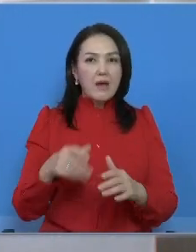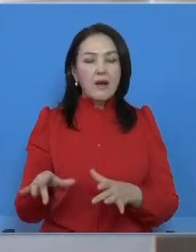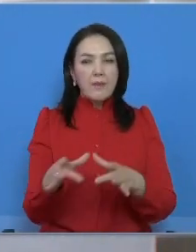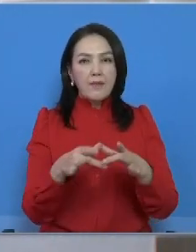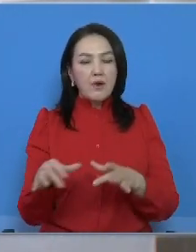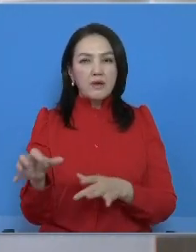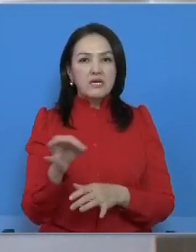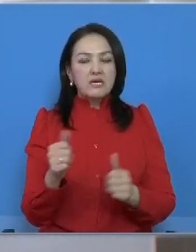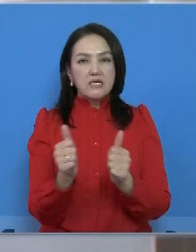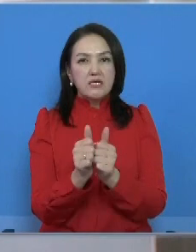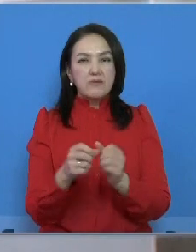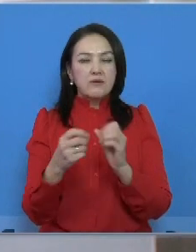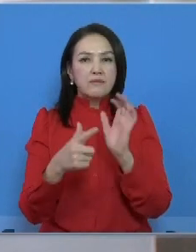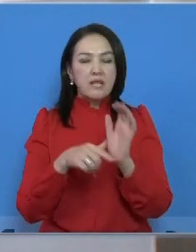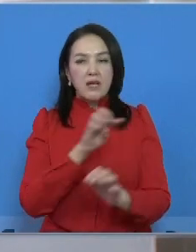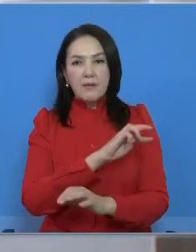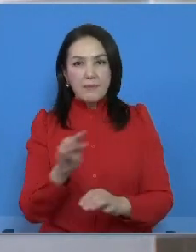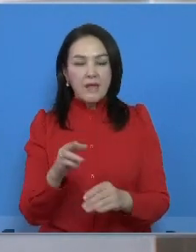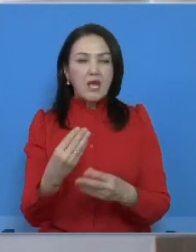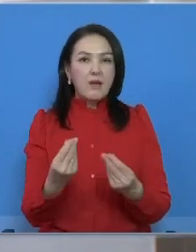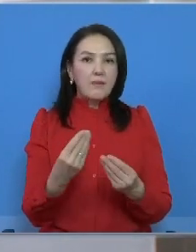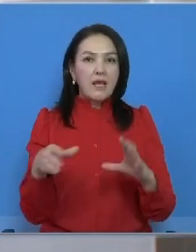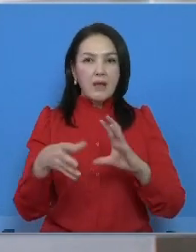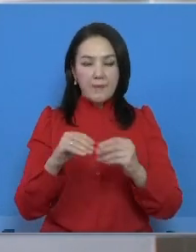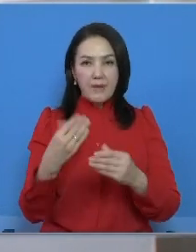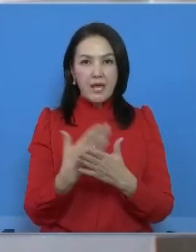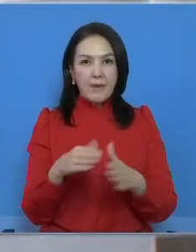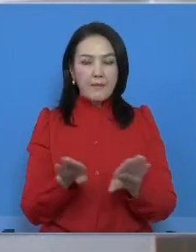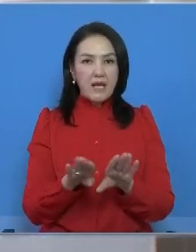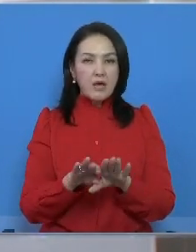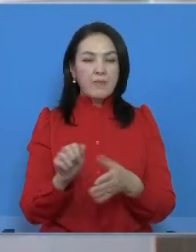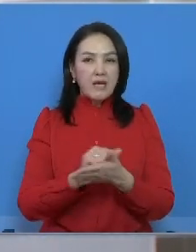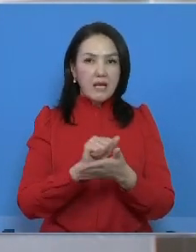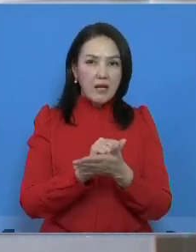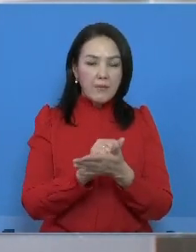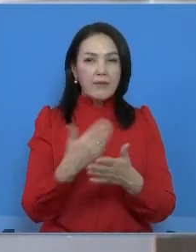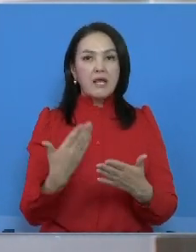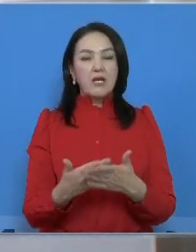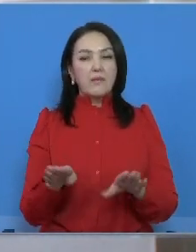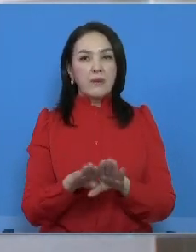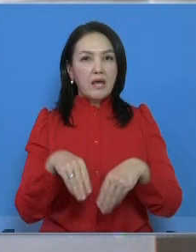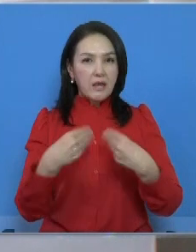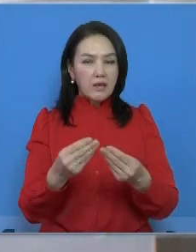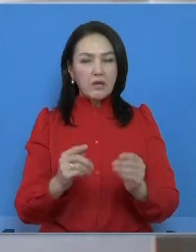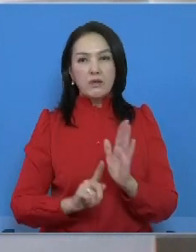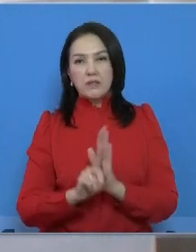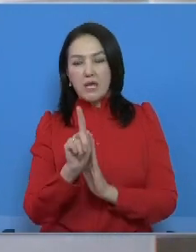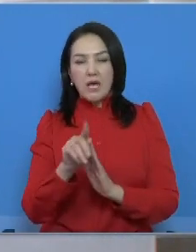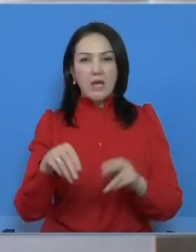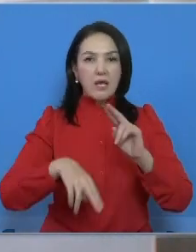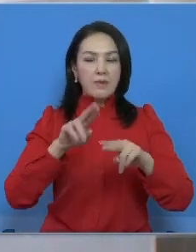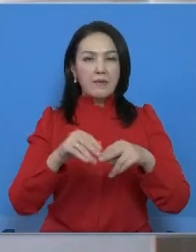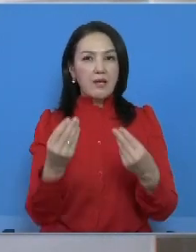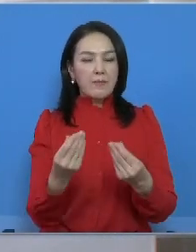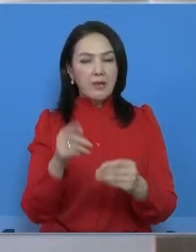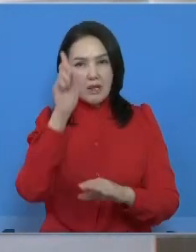берегу озера шалкар 17 миллионов выделено из средства объединения на составление проекта с пятой документации это дало Старт строительству который